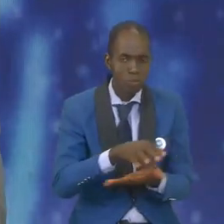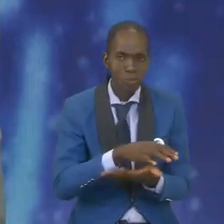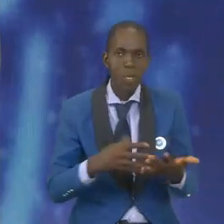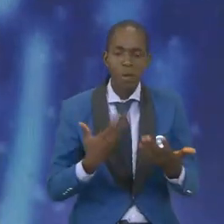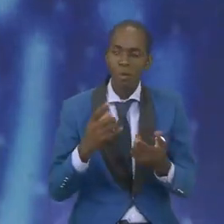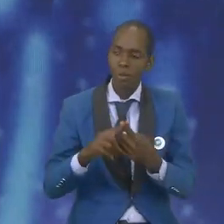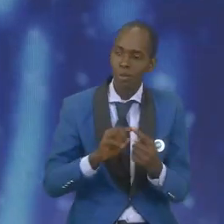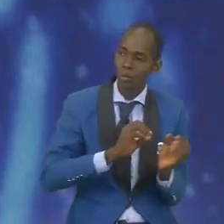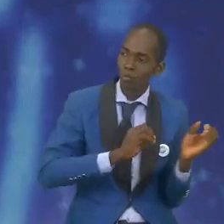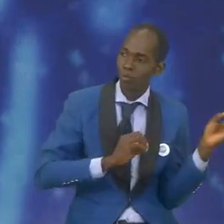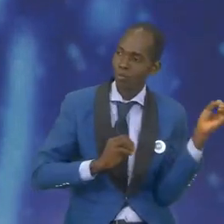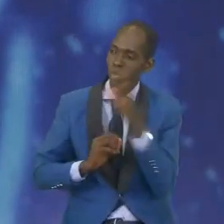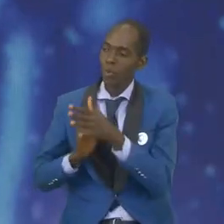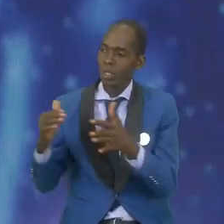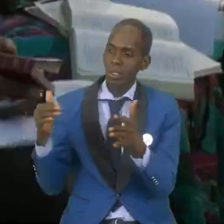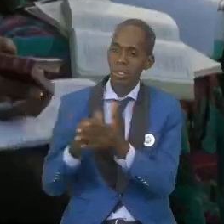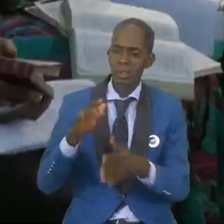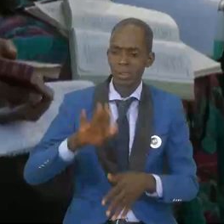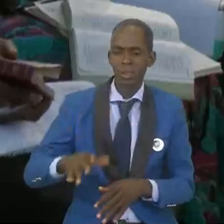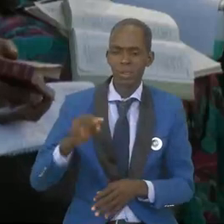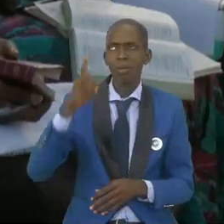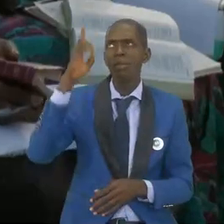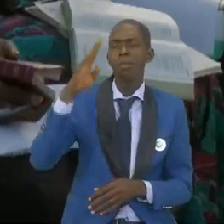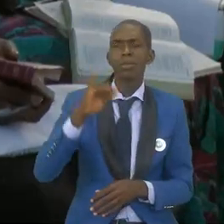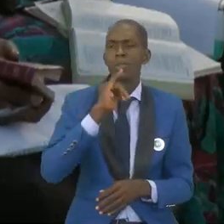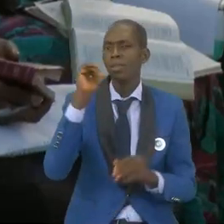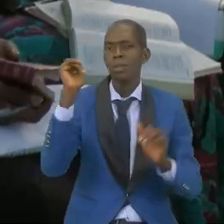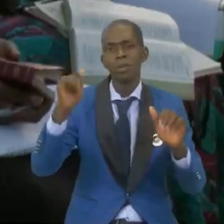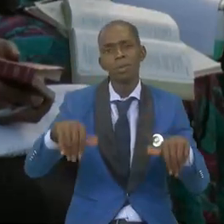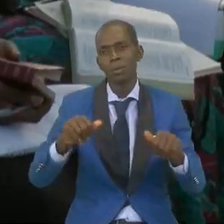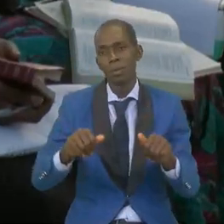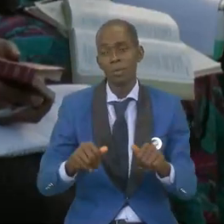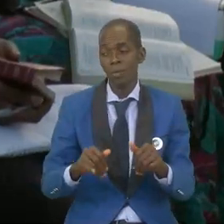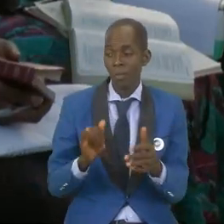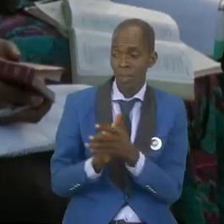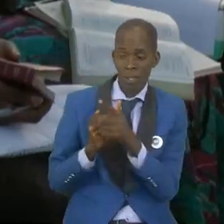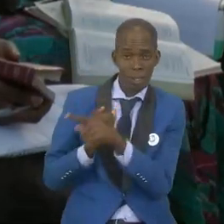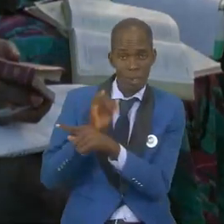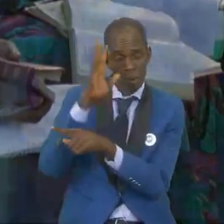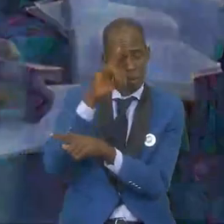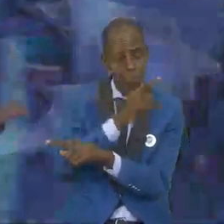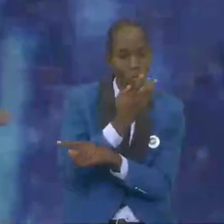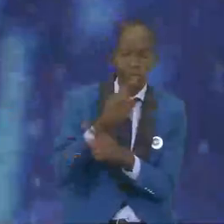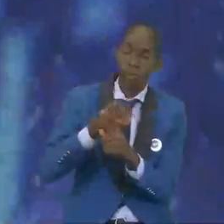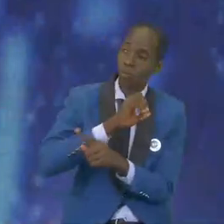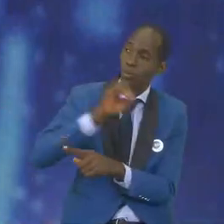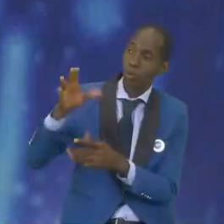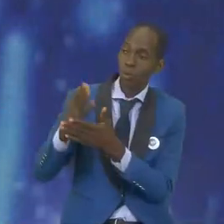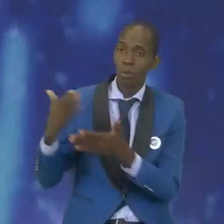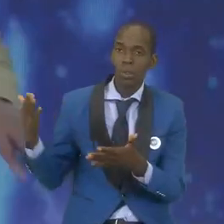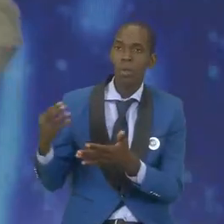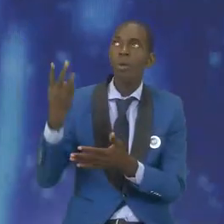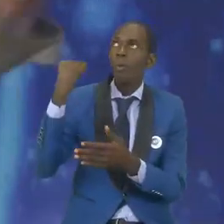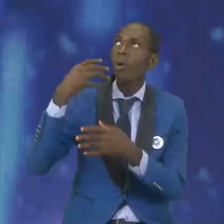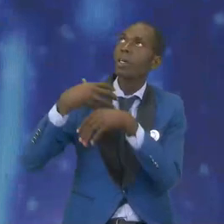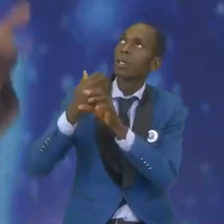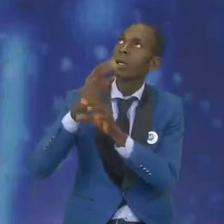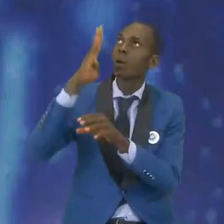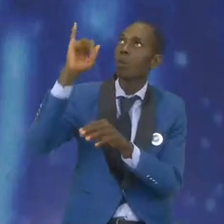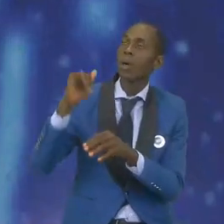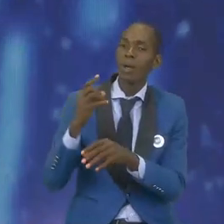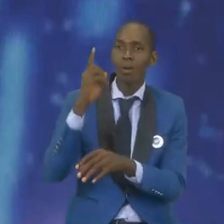et il veut lancer ça contre l'enfant de Dieu. C'est impossible. L'homme que tu